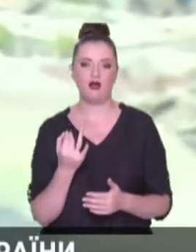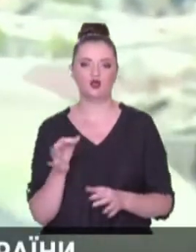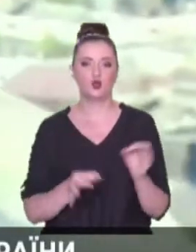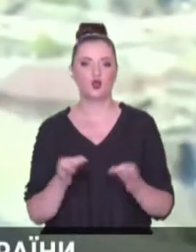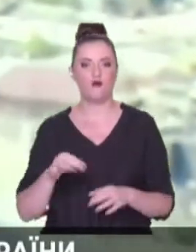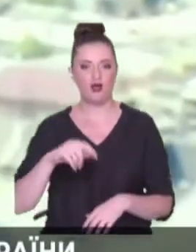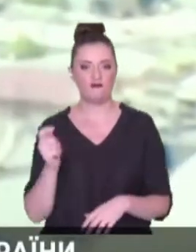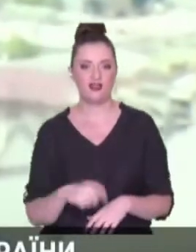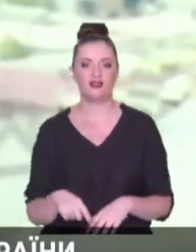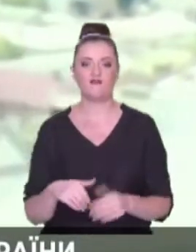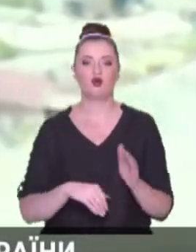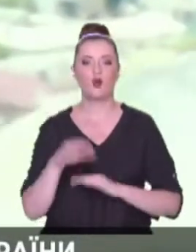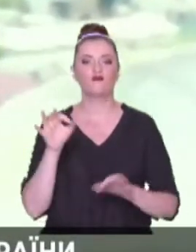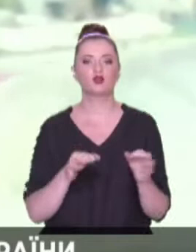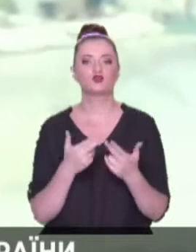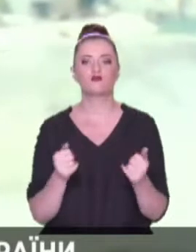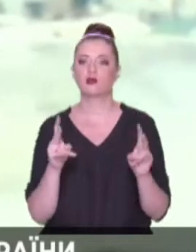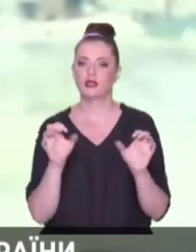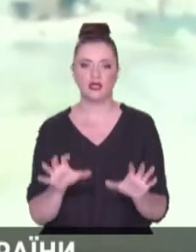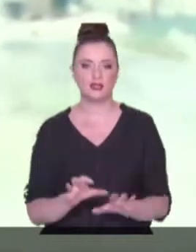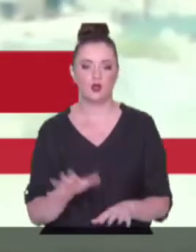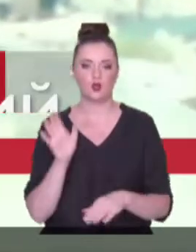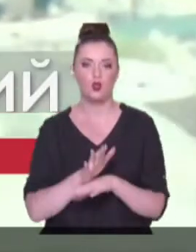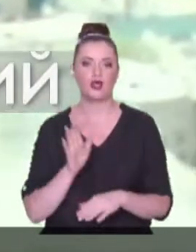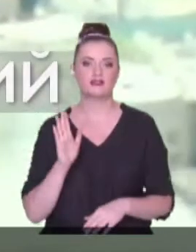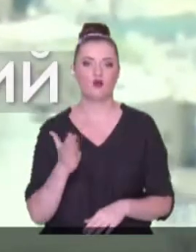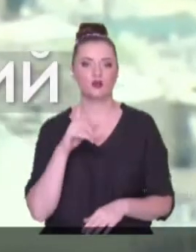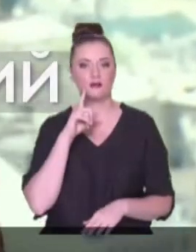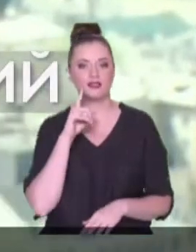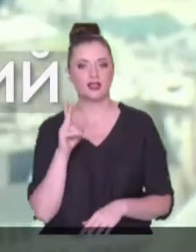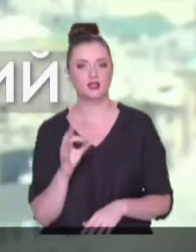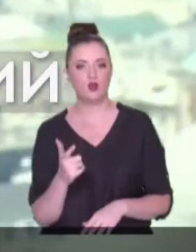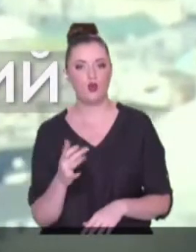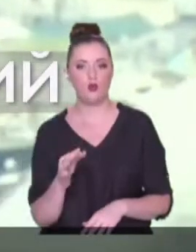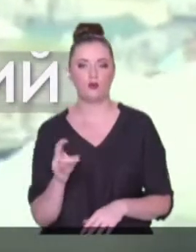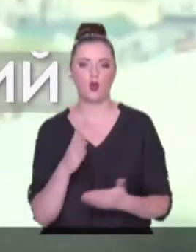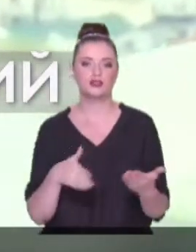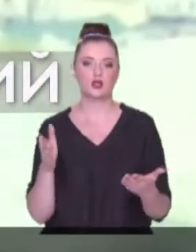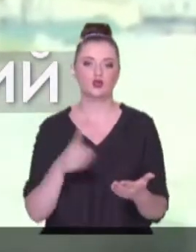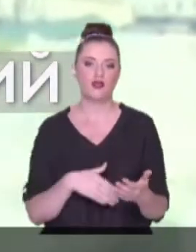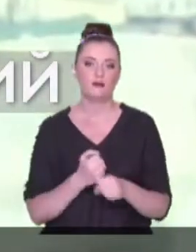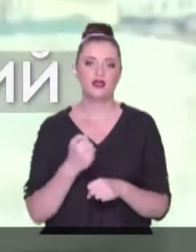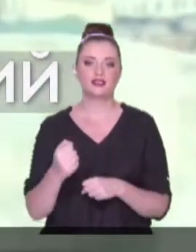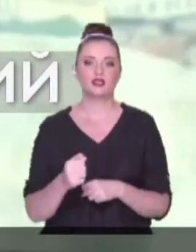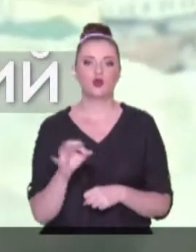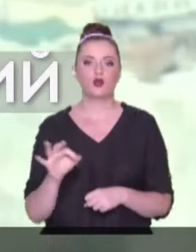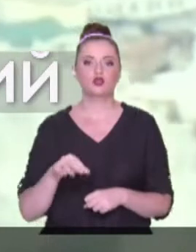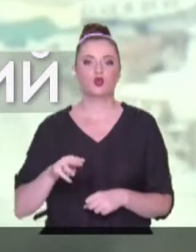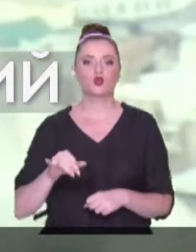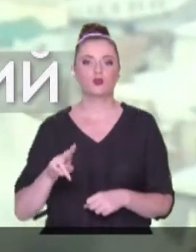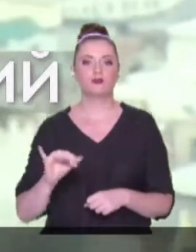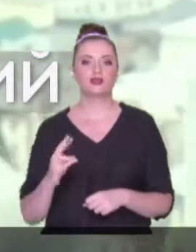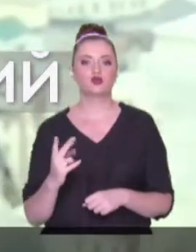от, Верховний суд визнав незаконним указ Володимира Зеленського про скасування призначення Олександра